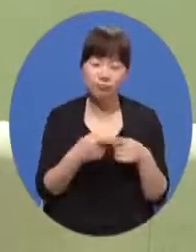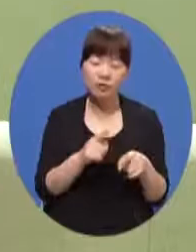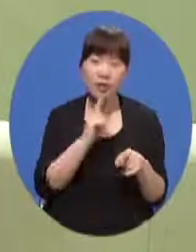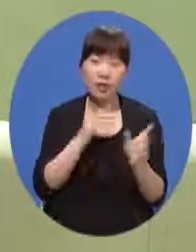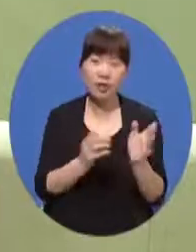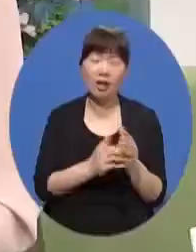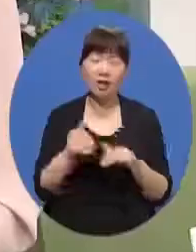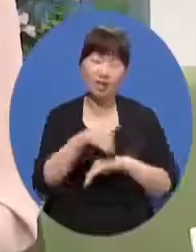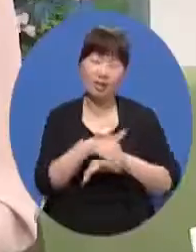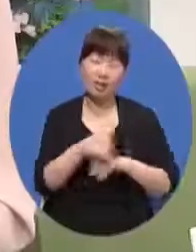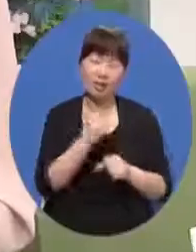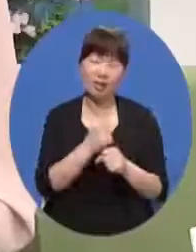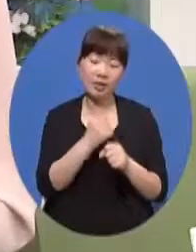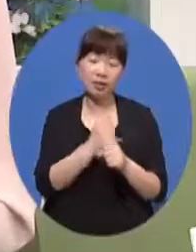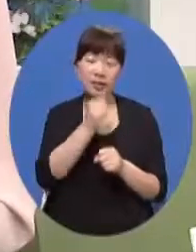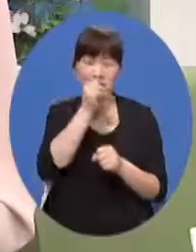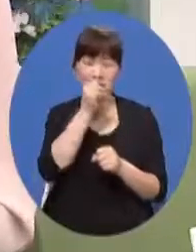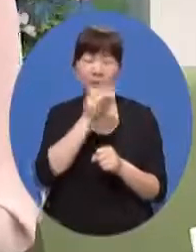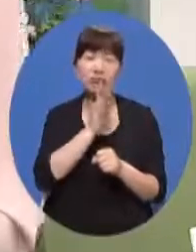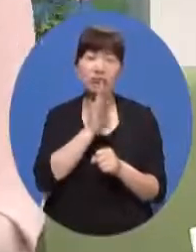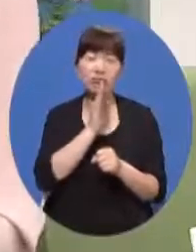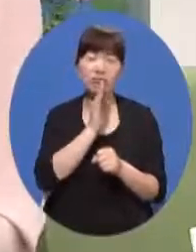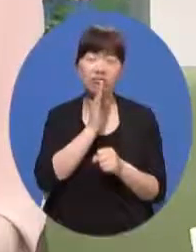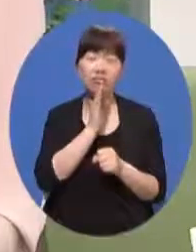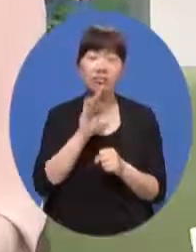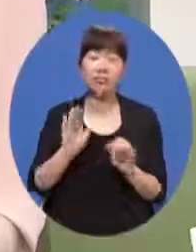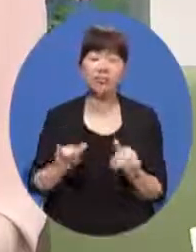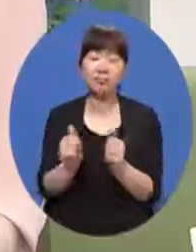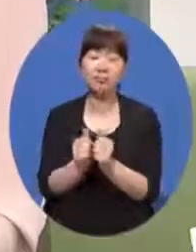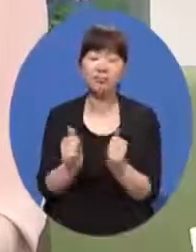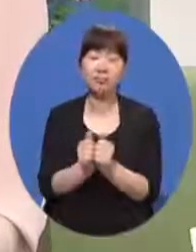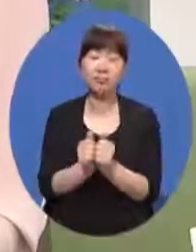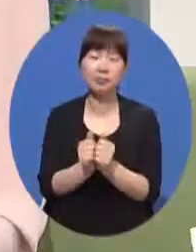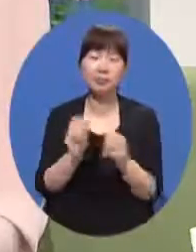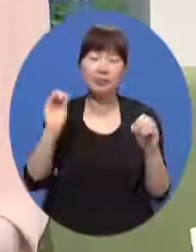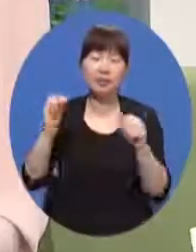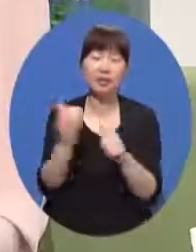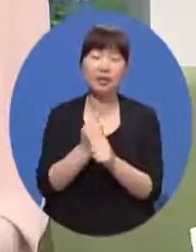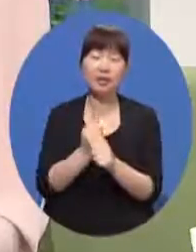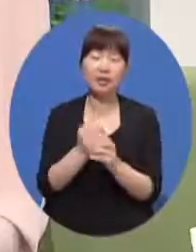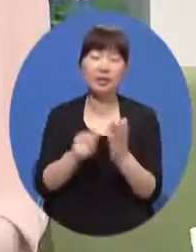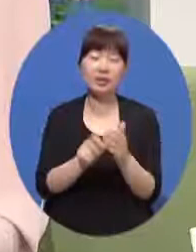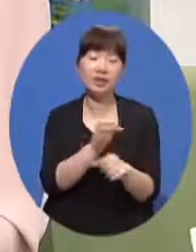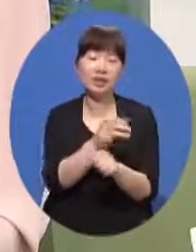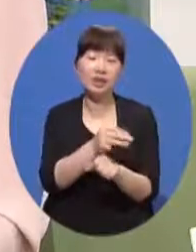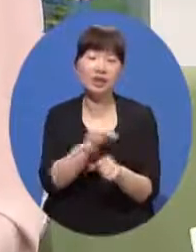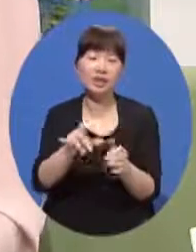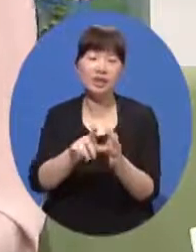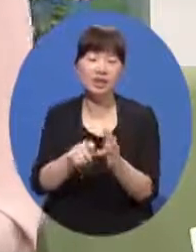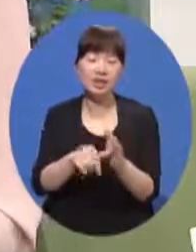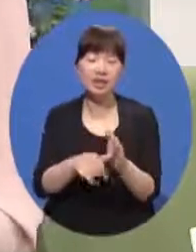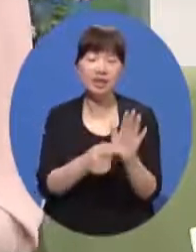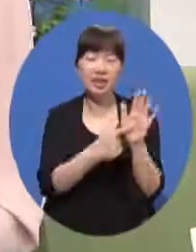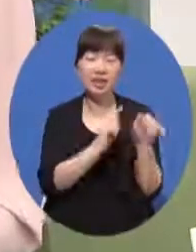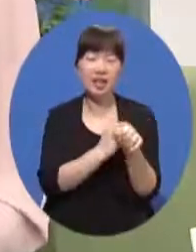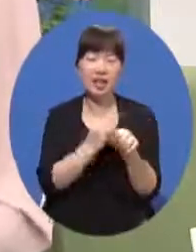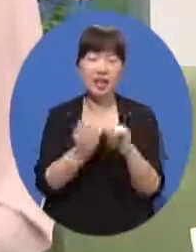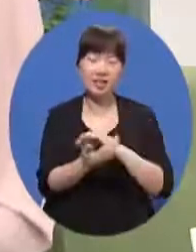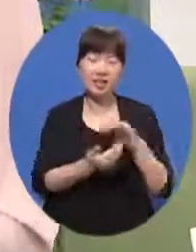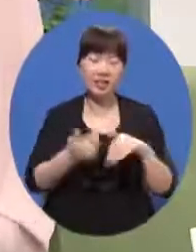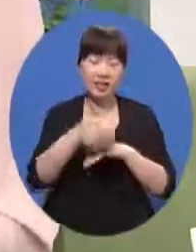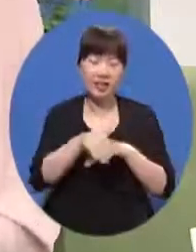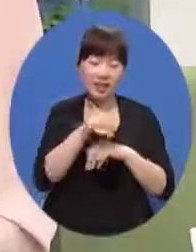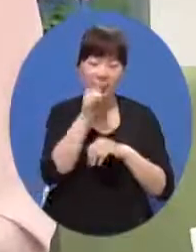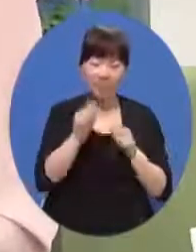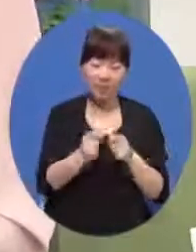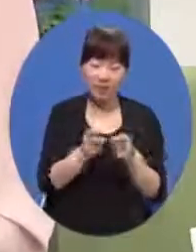막 계획을 네. 세우고 네네네. 그런 그 남자들의 수렵 본능이 쇼핑하는데서 나타나는 것 같아요. 일단 네네. 미리 계획을 딱 세우고 몇